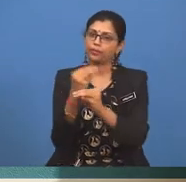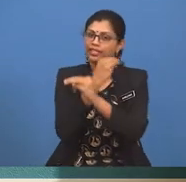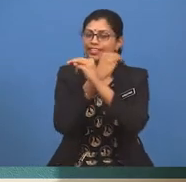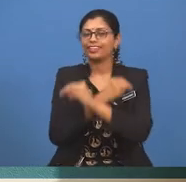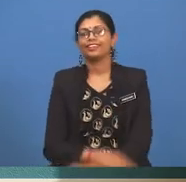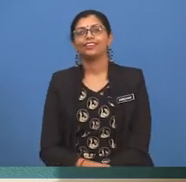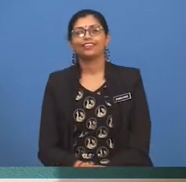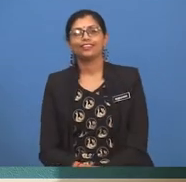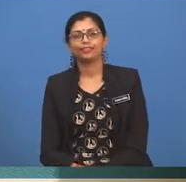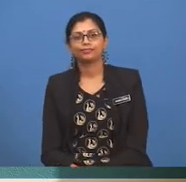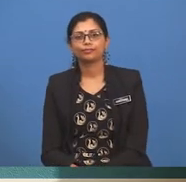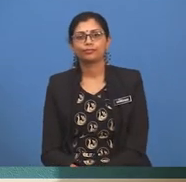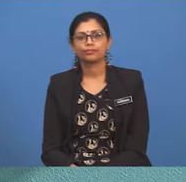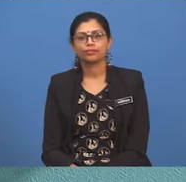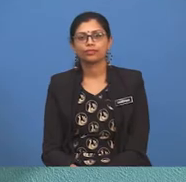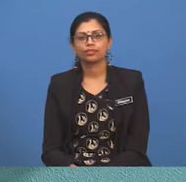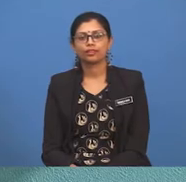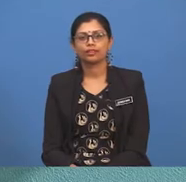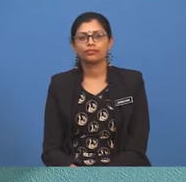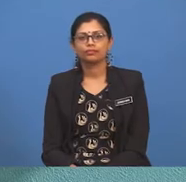pelajaran matematik.